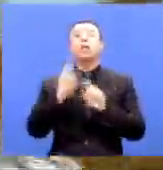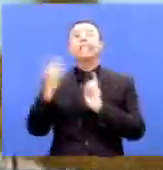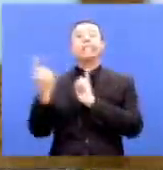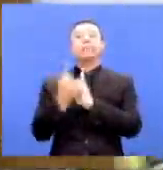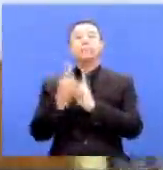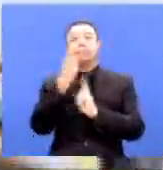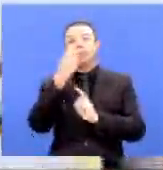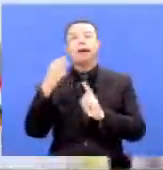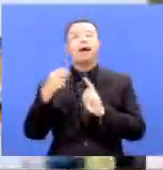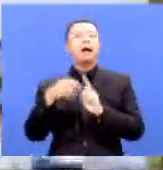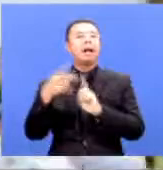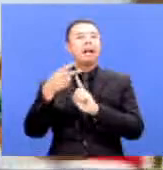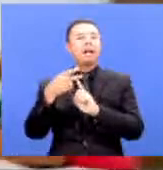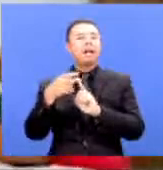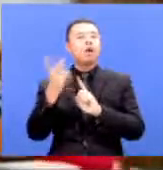Rudiatmo.